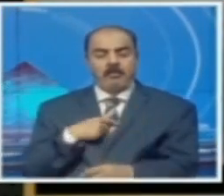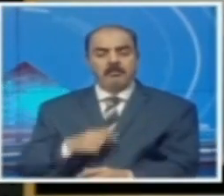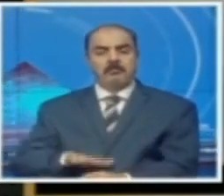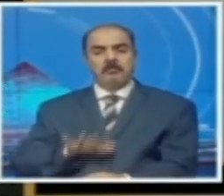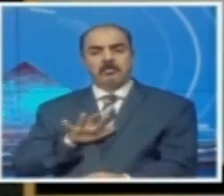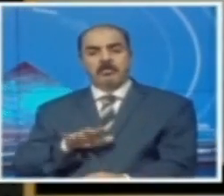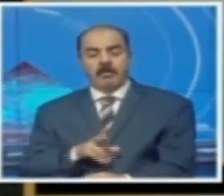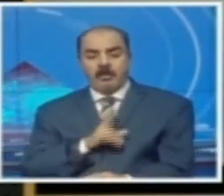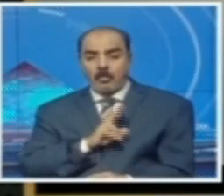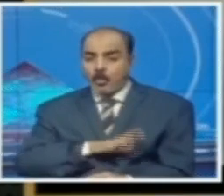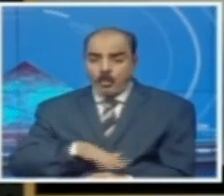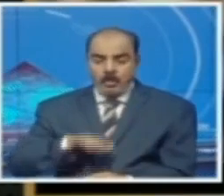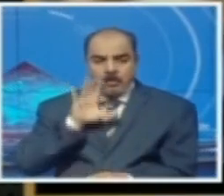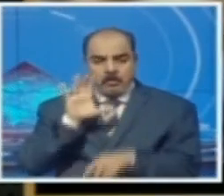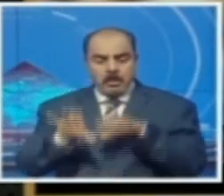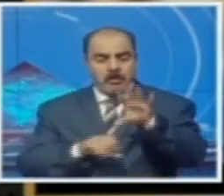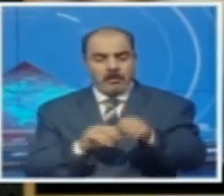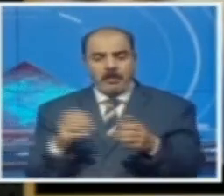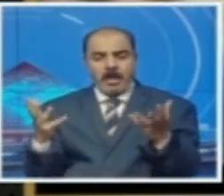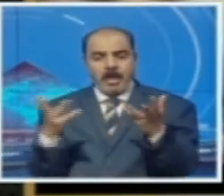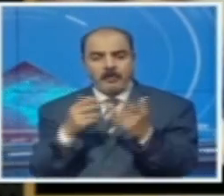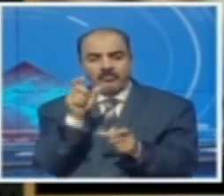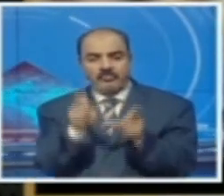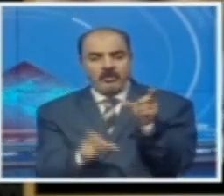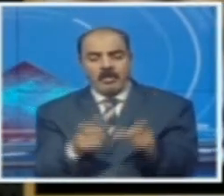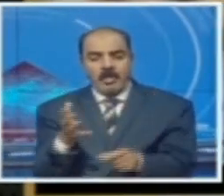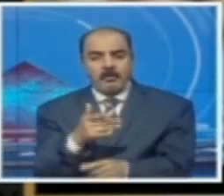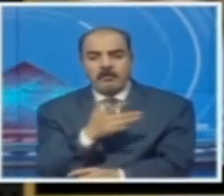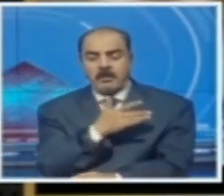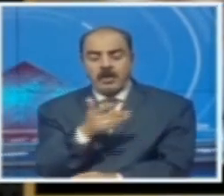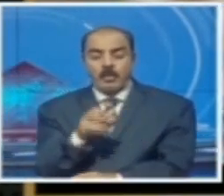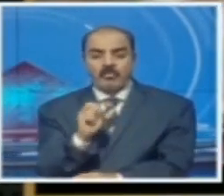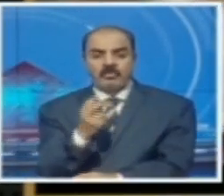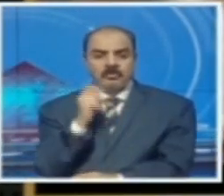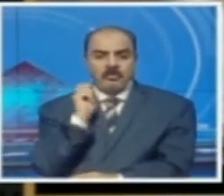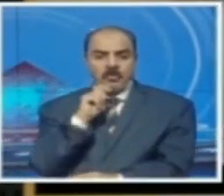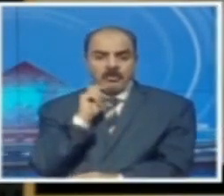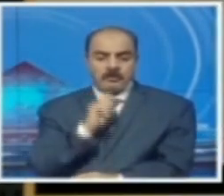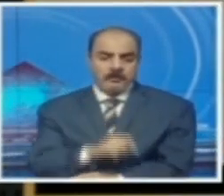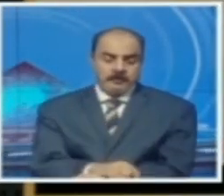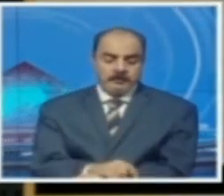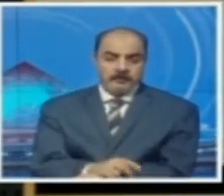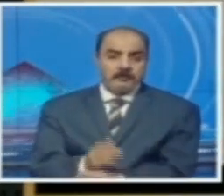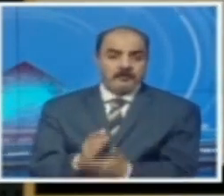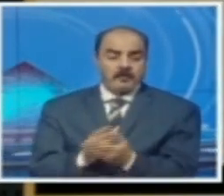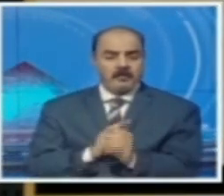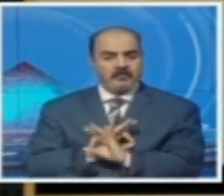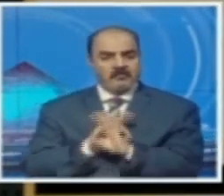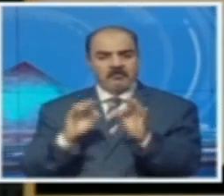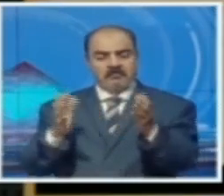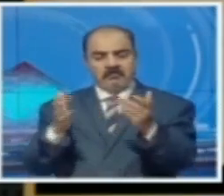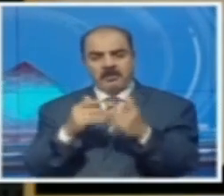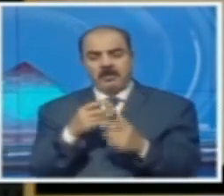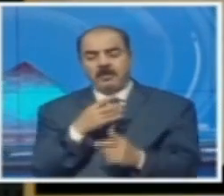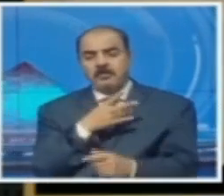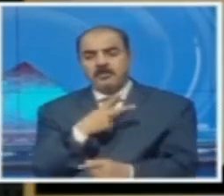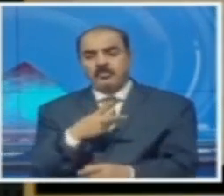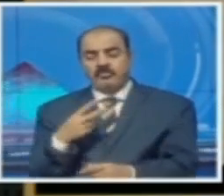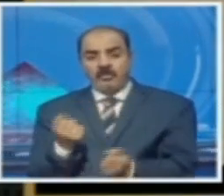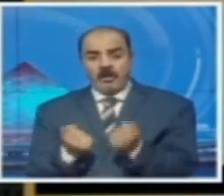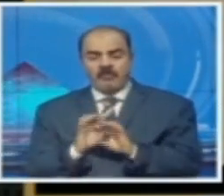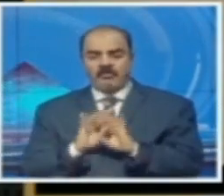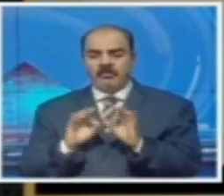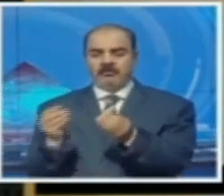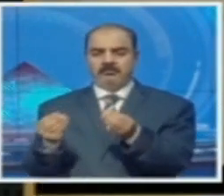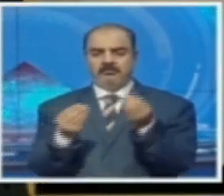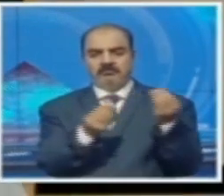صفة، وضبط مرتكبوها بإجمالي 112 متهما، كما تم إعادة 22 سيارة